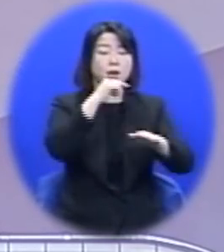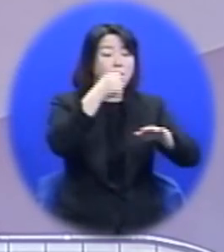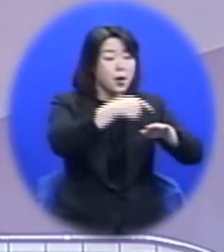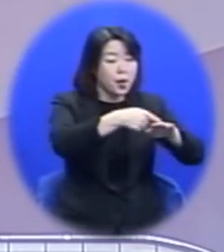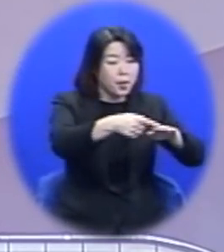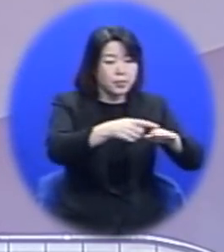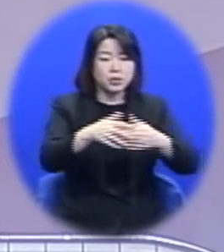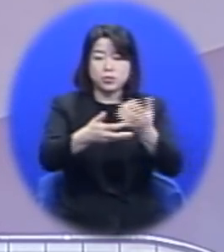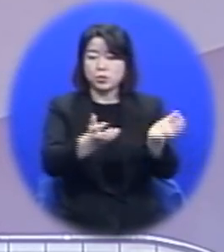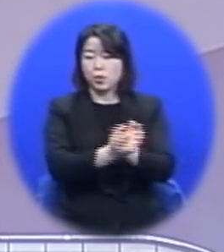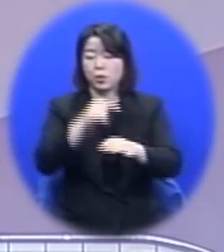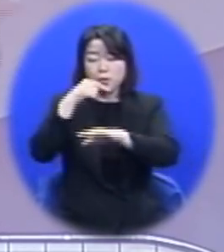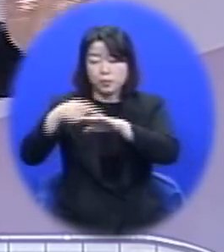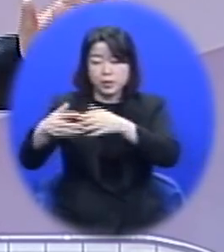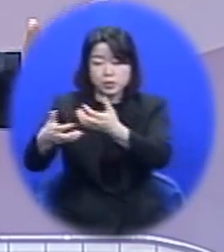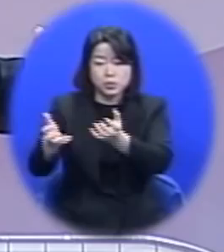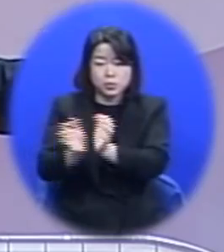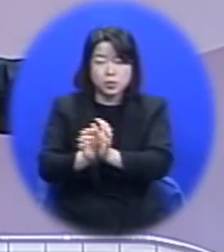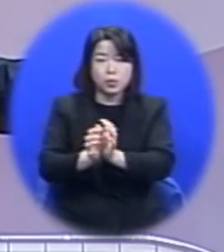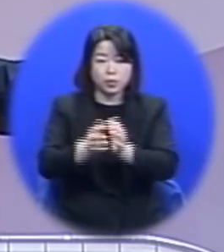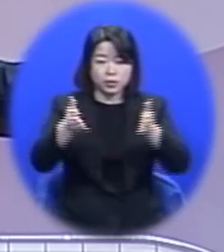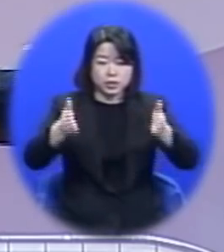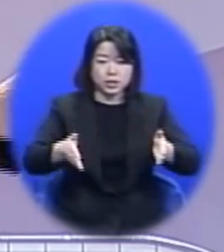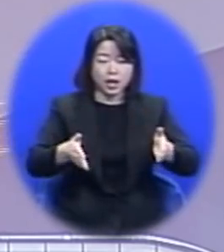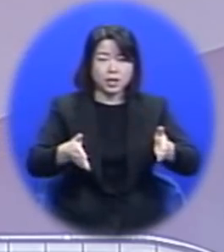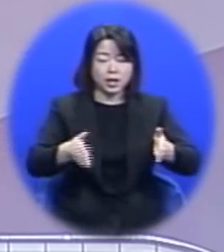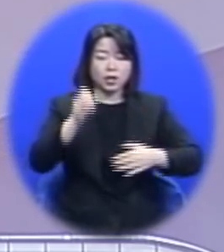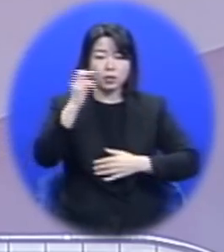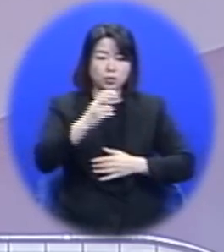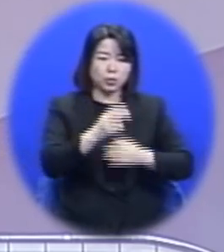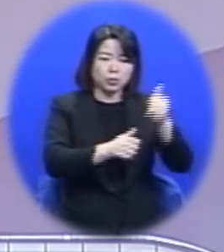사이에 서로 경쟁과 다툼이 없어져요.